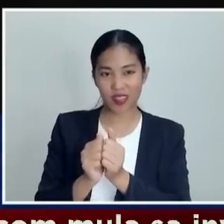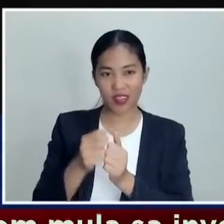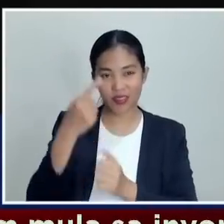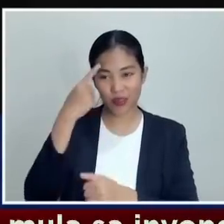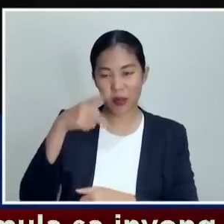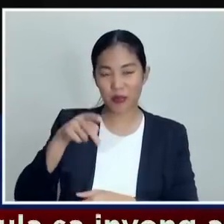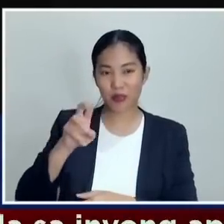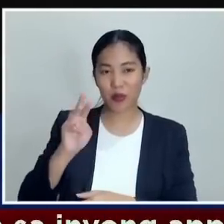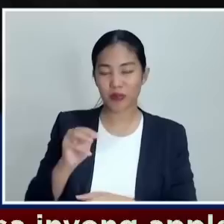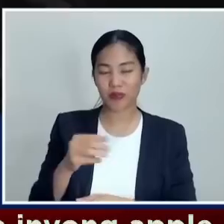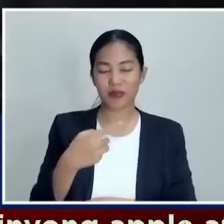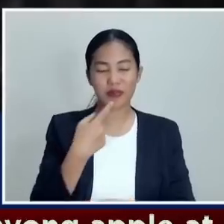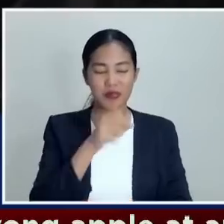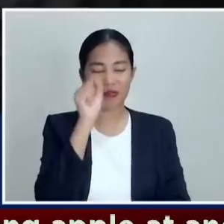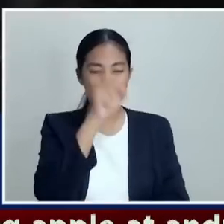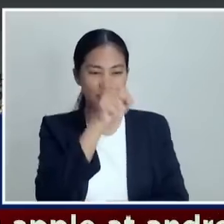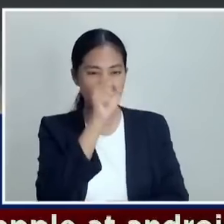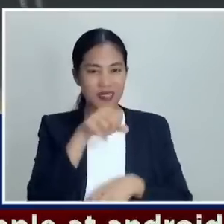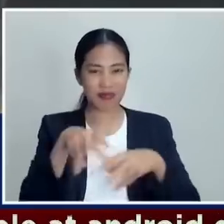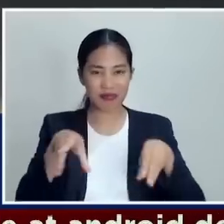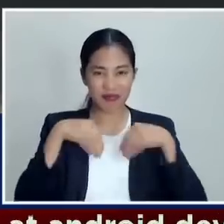Yes, I will.